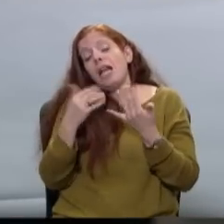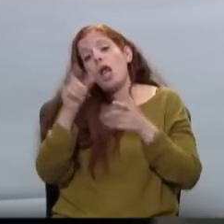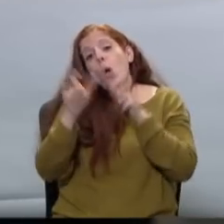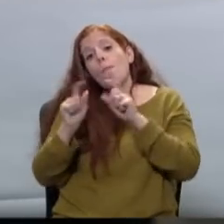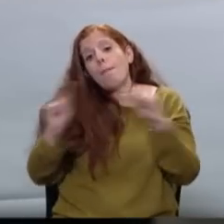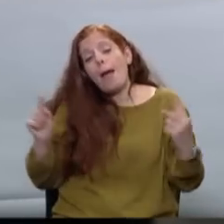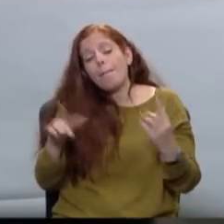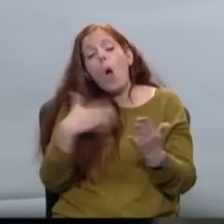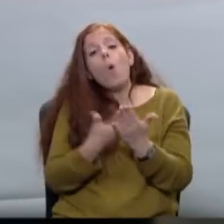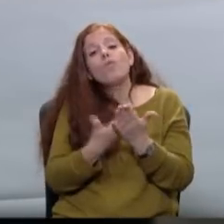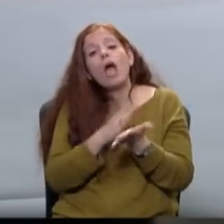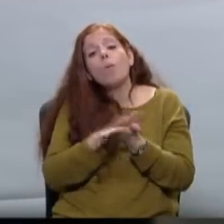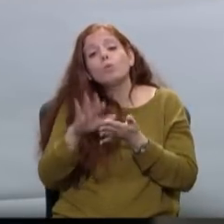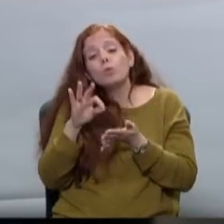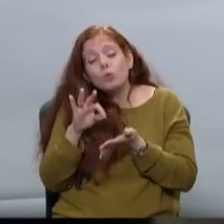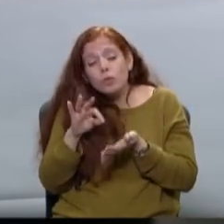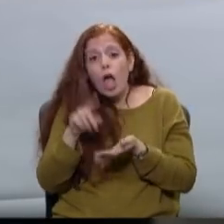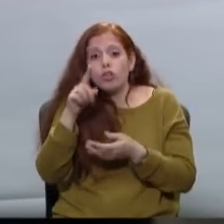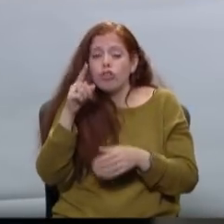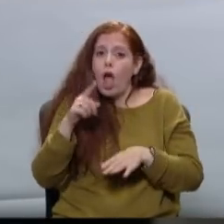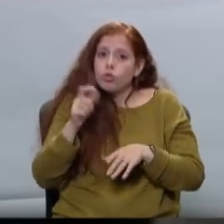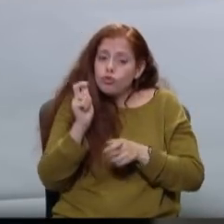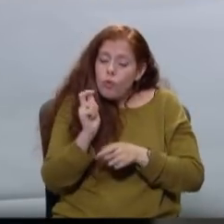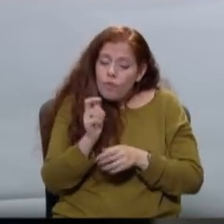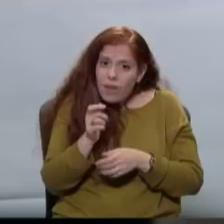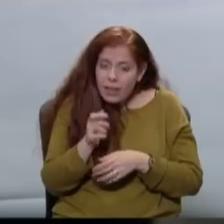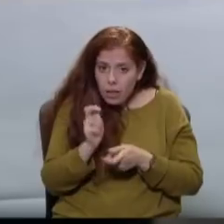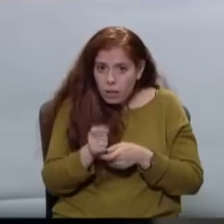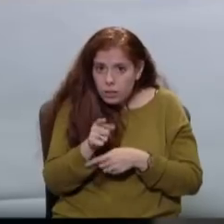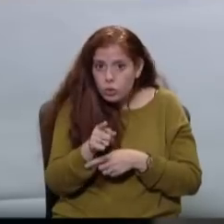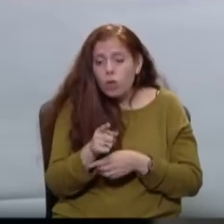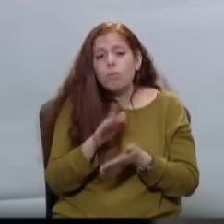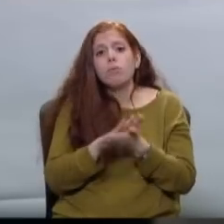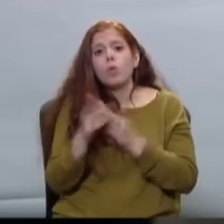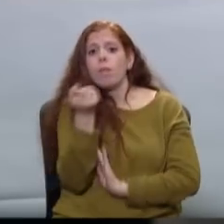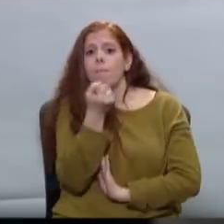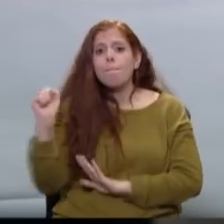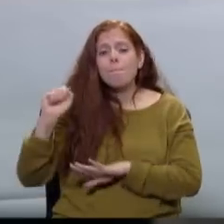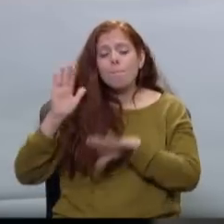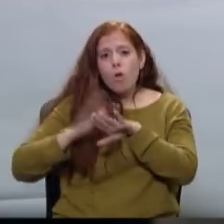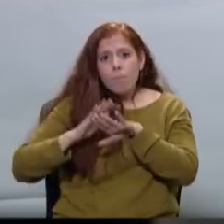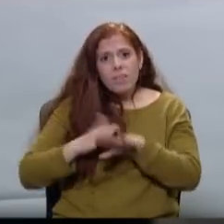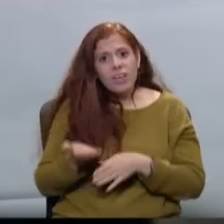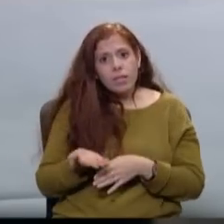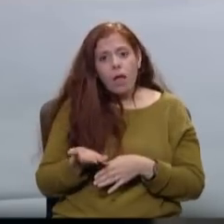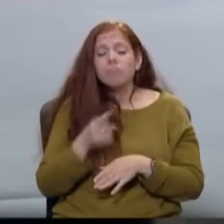העובדה הפשוטה שהשופטת הזאת מועלת פשוט בתפקידה. עכשיו, השופטת הזאת, לפני כמה חודשים,